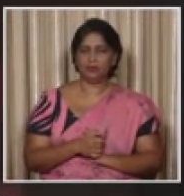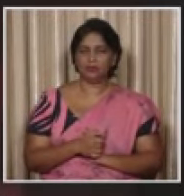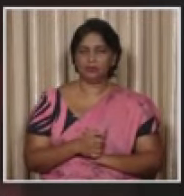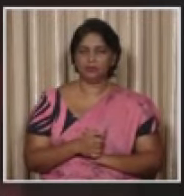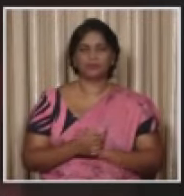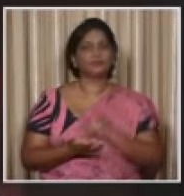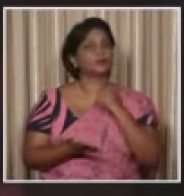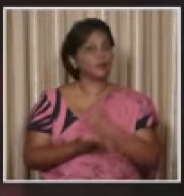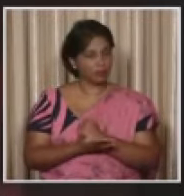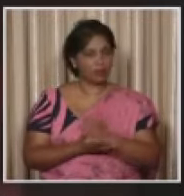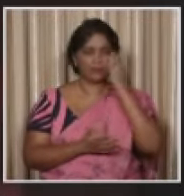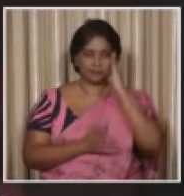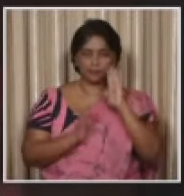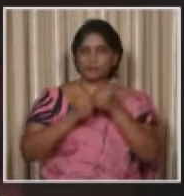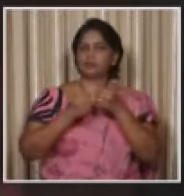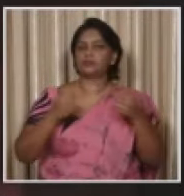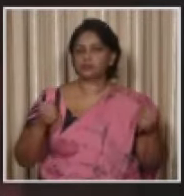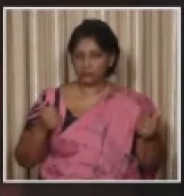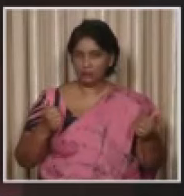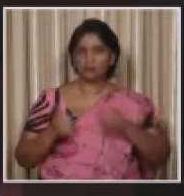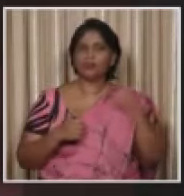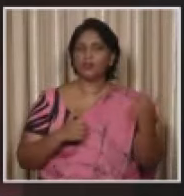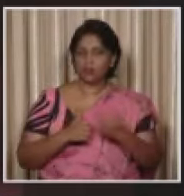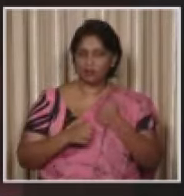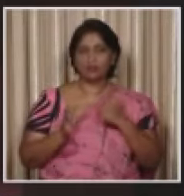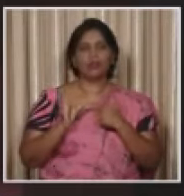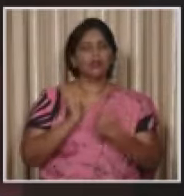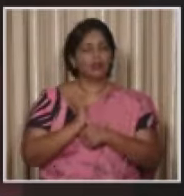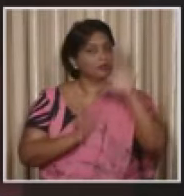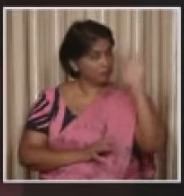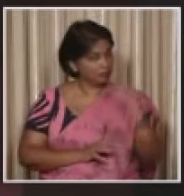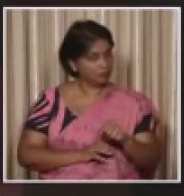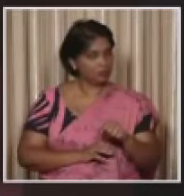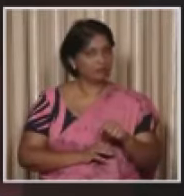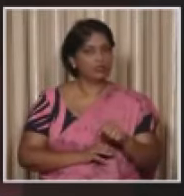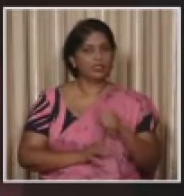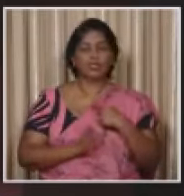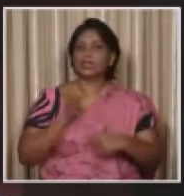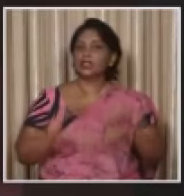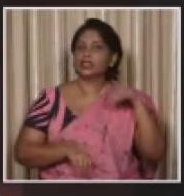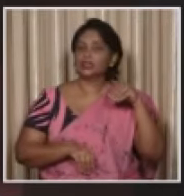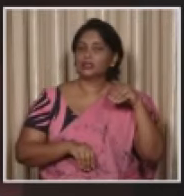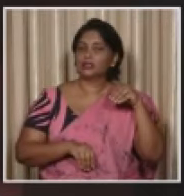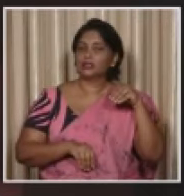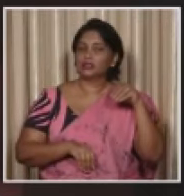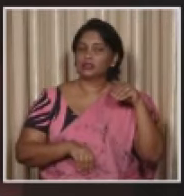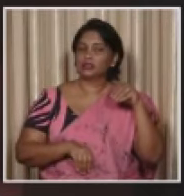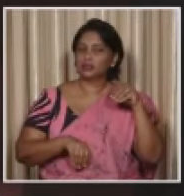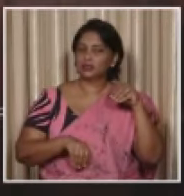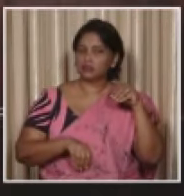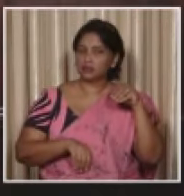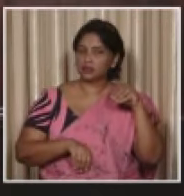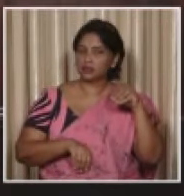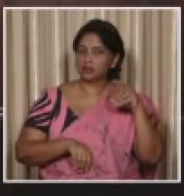මහ බැංකුව ස්වාධීන කිරීමේ අලුත් නව පනත ගෙනාවේ දේශපාලන ඔබ වහන්සේට අවස්ථාව දෙන්න